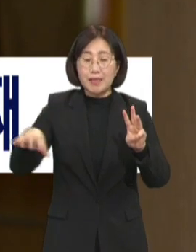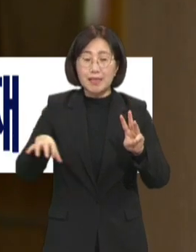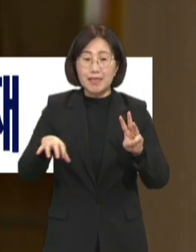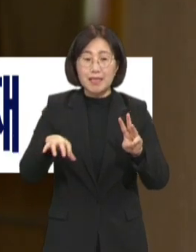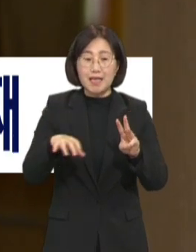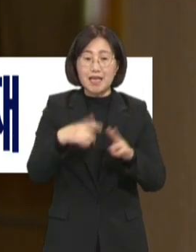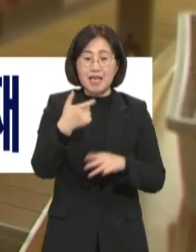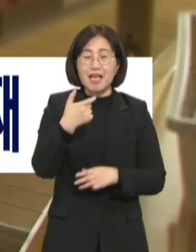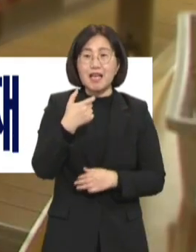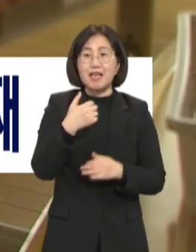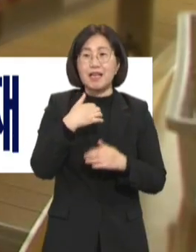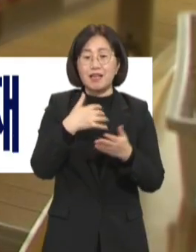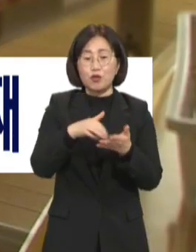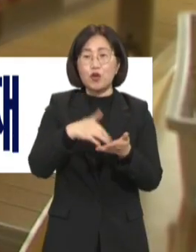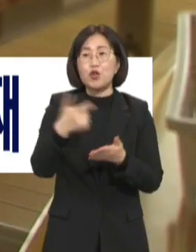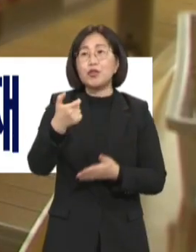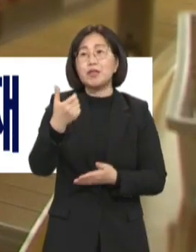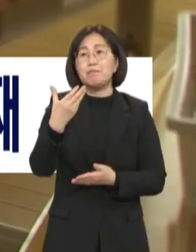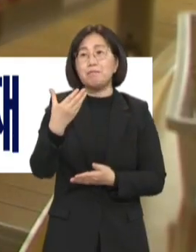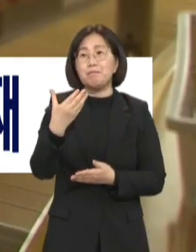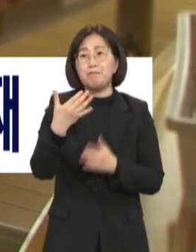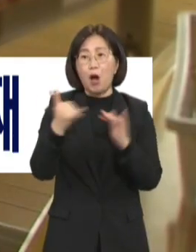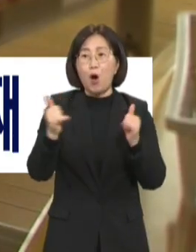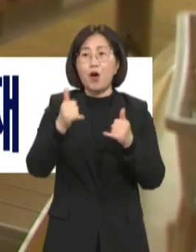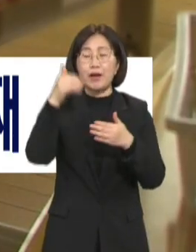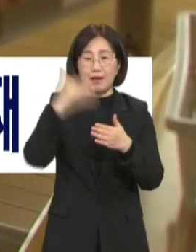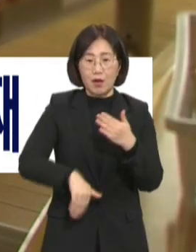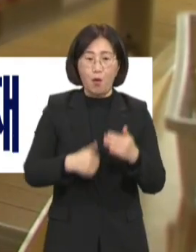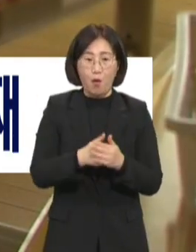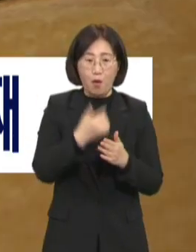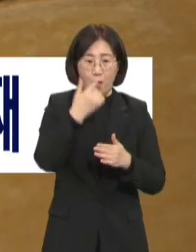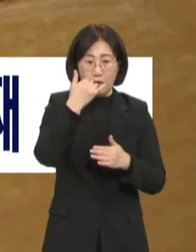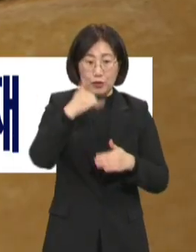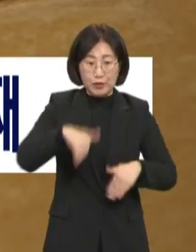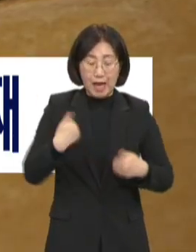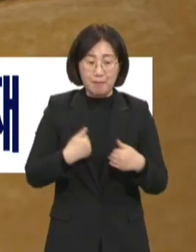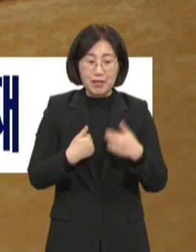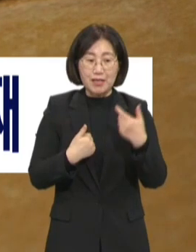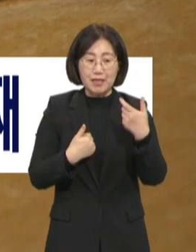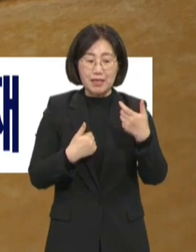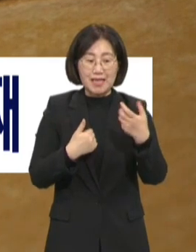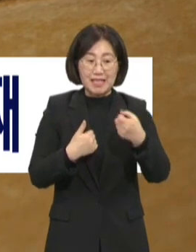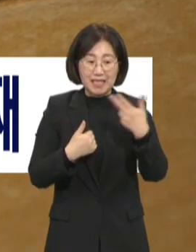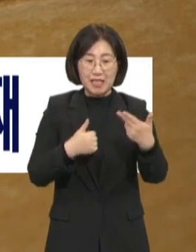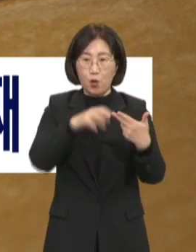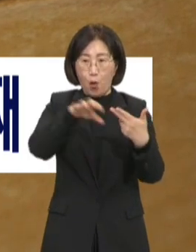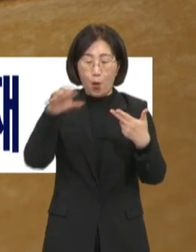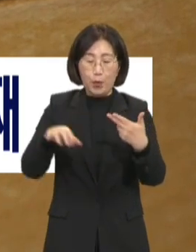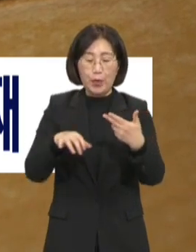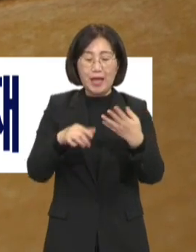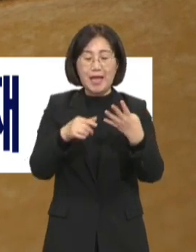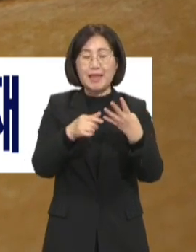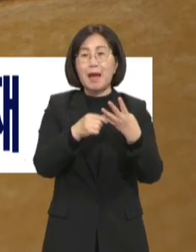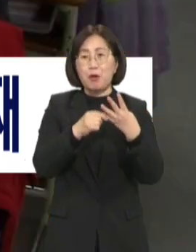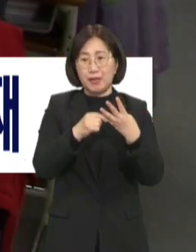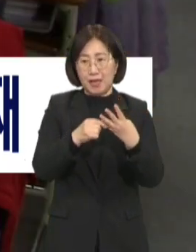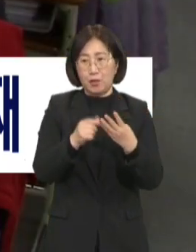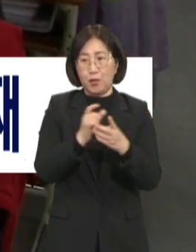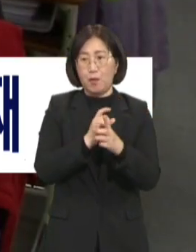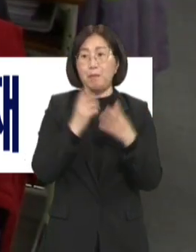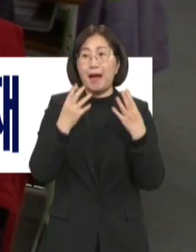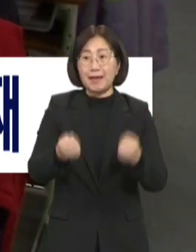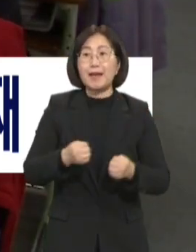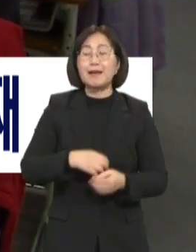예명 이하 학교였으며 지역별로는 충남이 10은 일곱 곳으로 전남과 경북 전북에 이어네 번째로